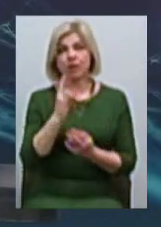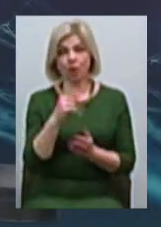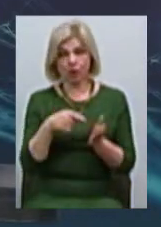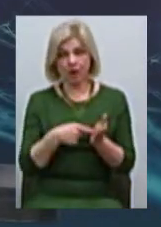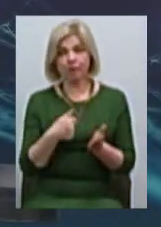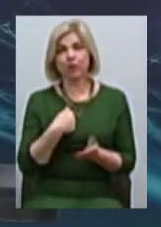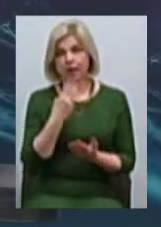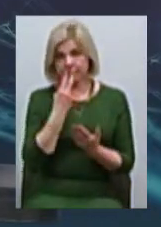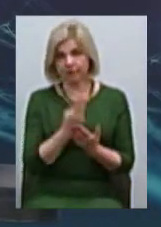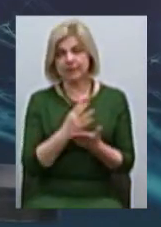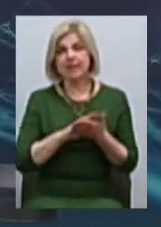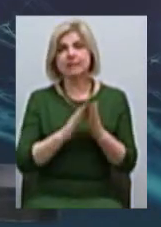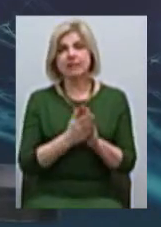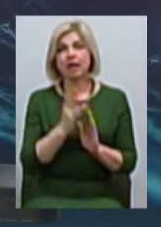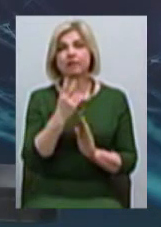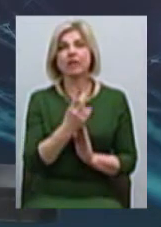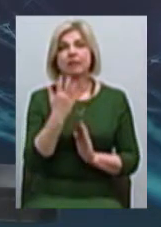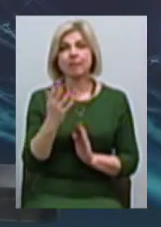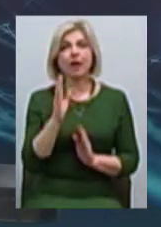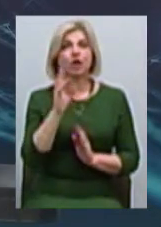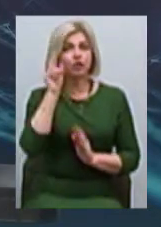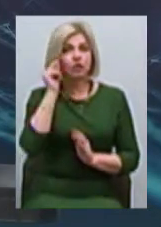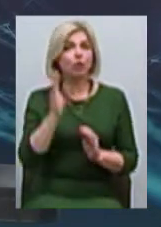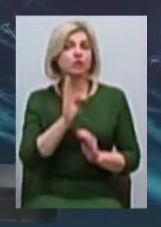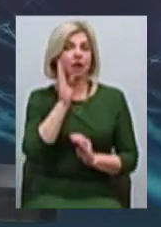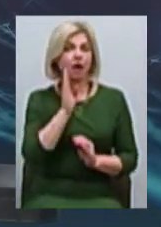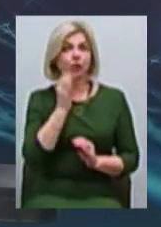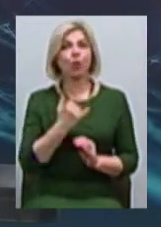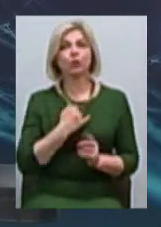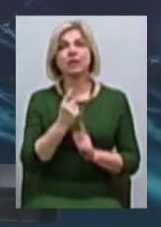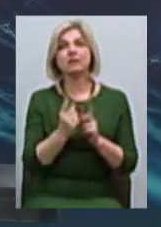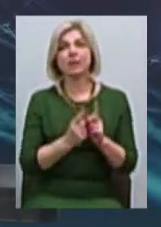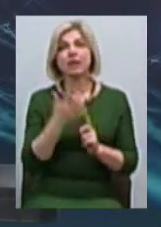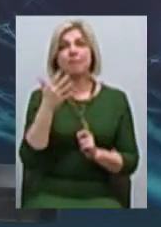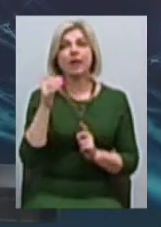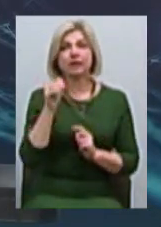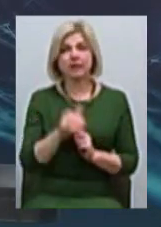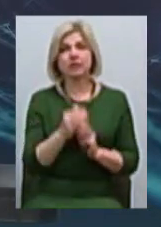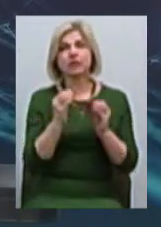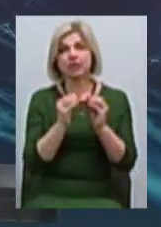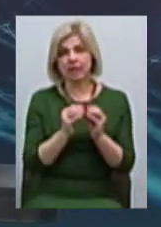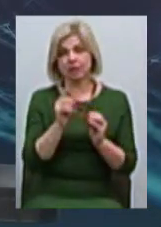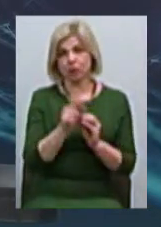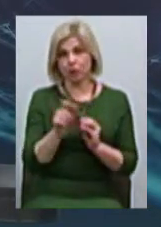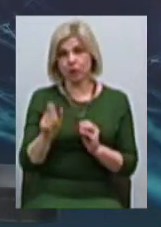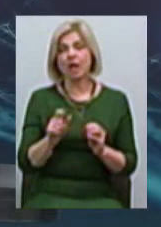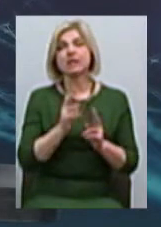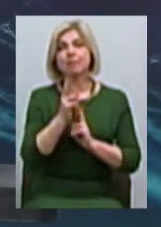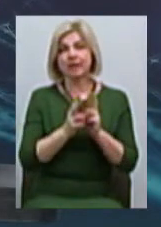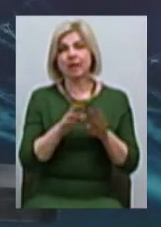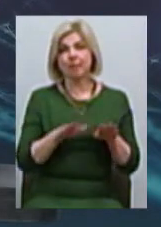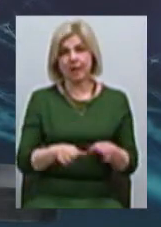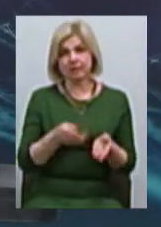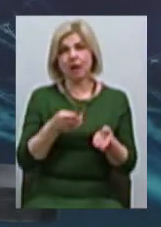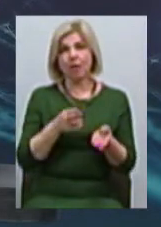за станом на 25 число зранку, то вона змінила 5610 осіб місце голосування, і